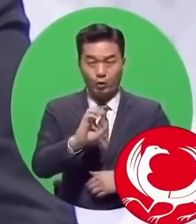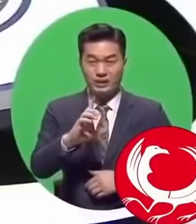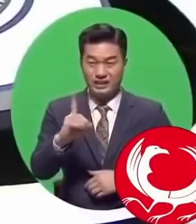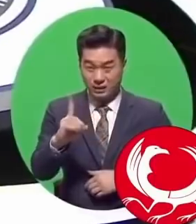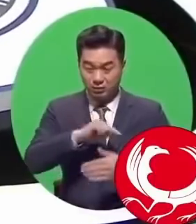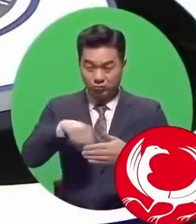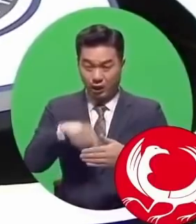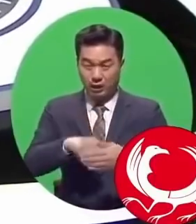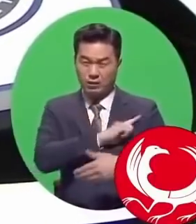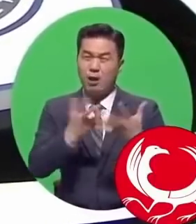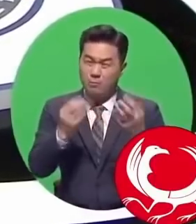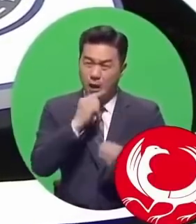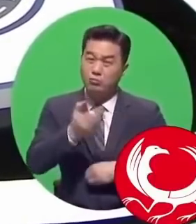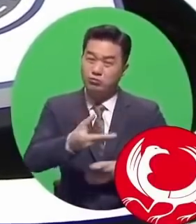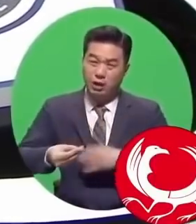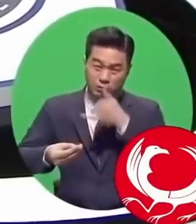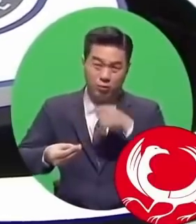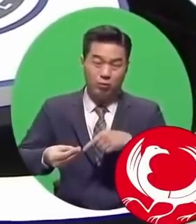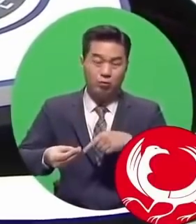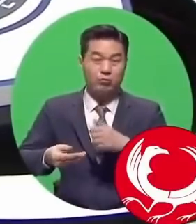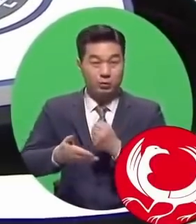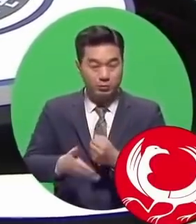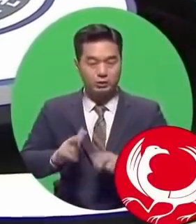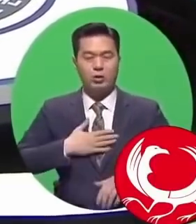저는 반드시 해결할 것입니다. 지금